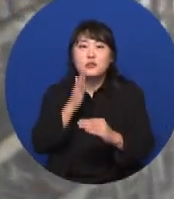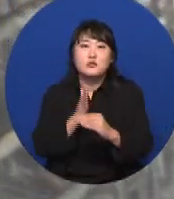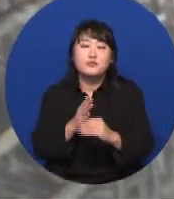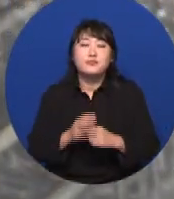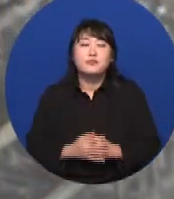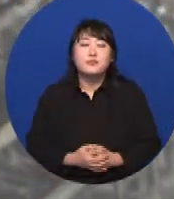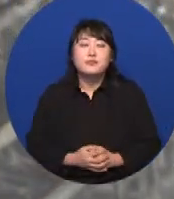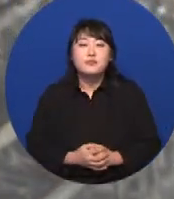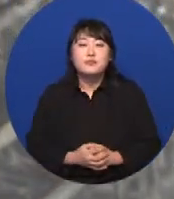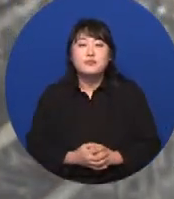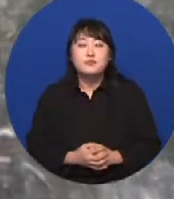있습니다